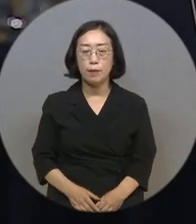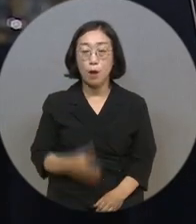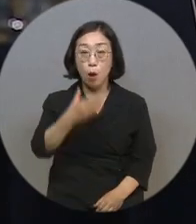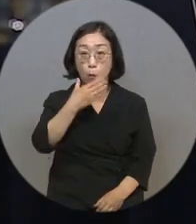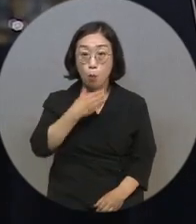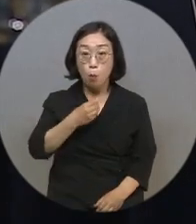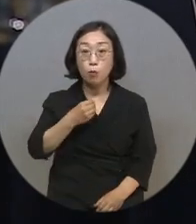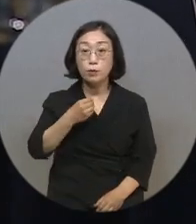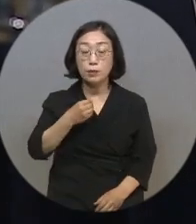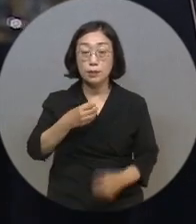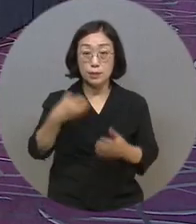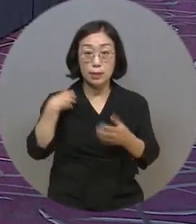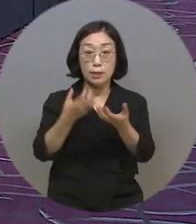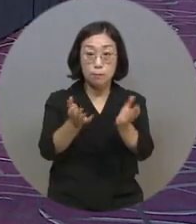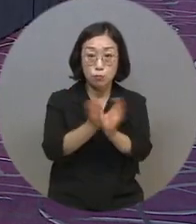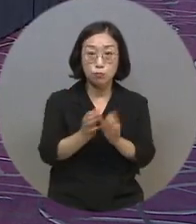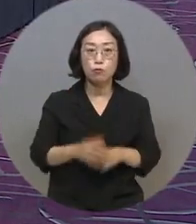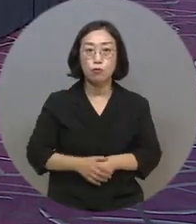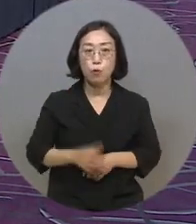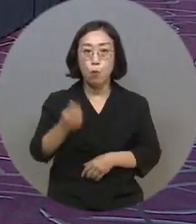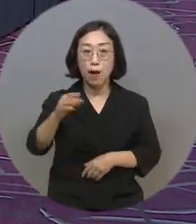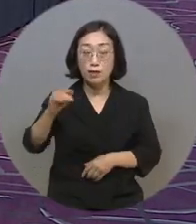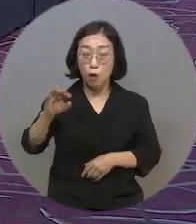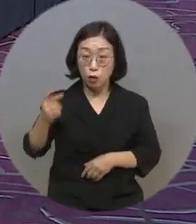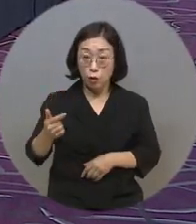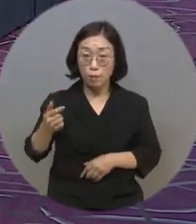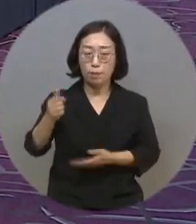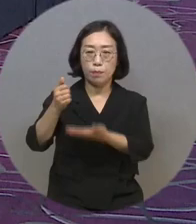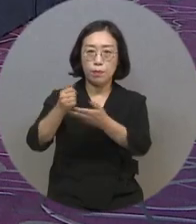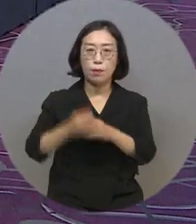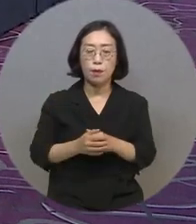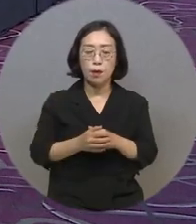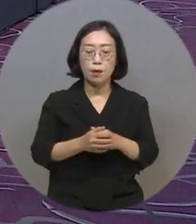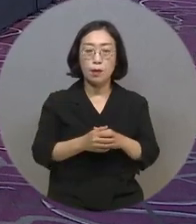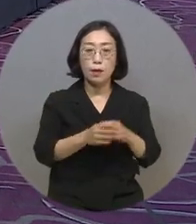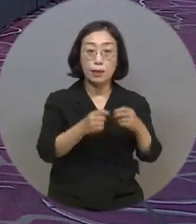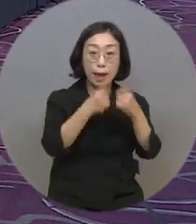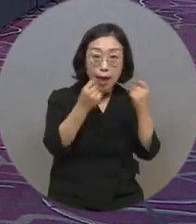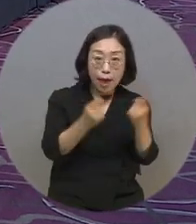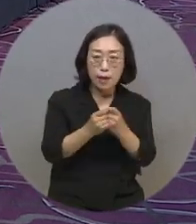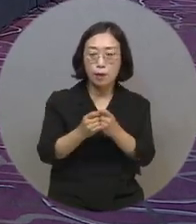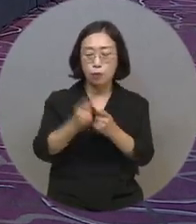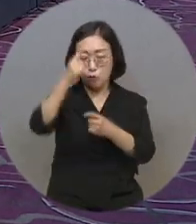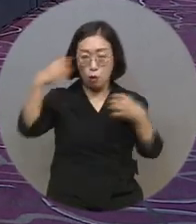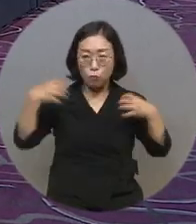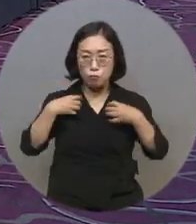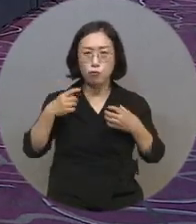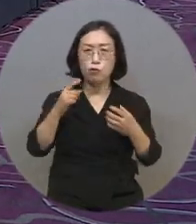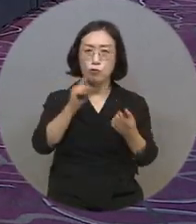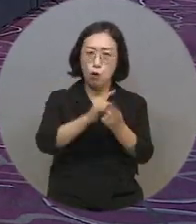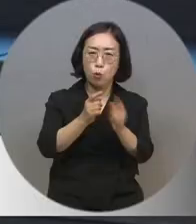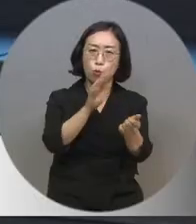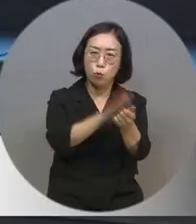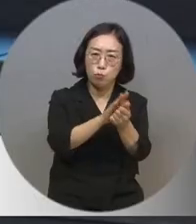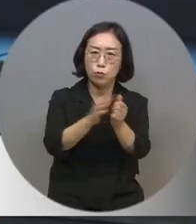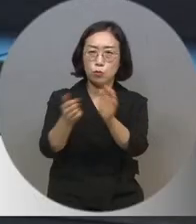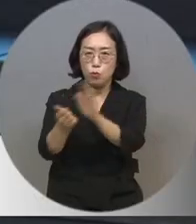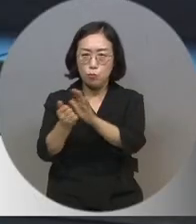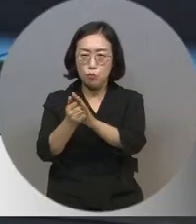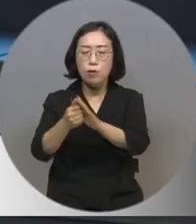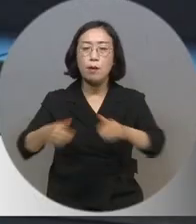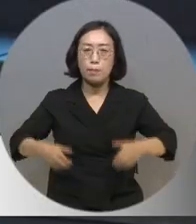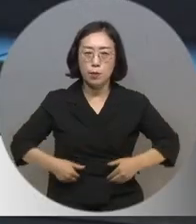보건복지부 장애인정책과 황승현 국장은 민간과 정부 부처의 협력과 화합을 약속하기도 했습니다. 그